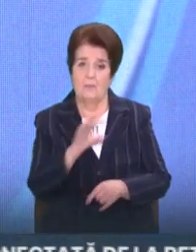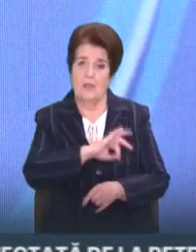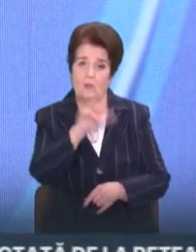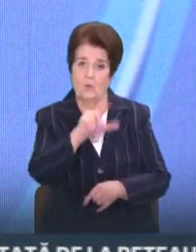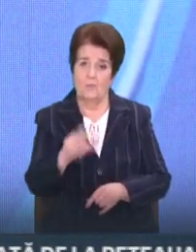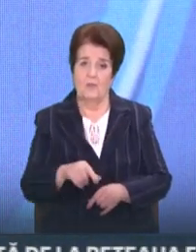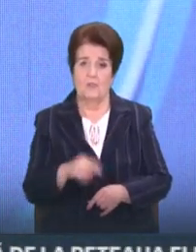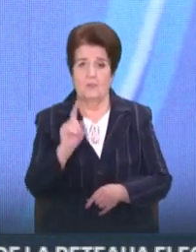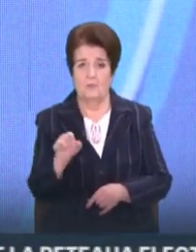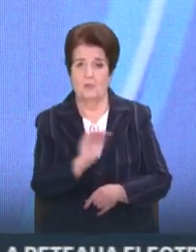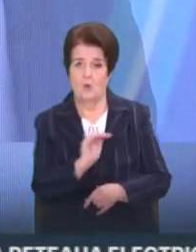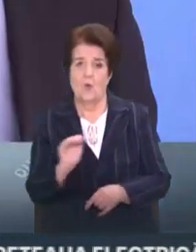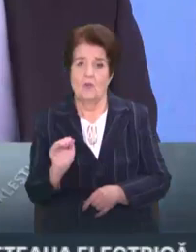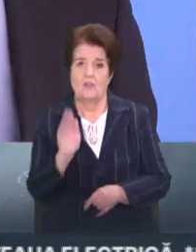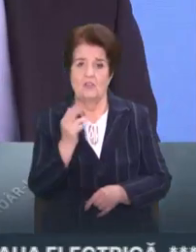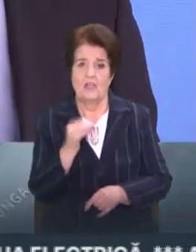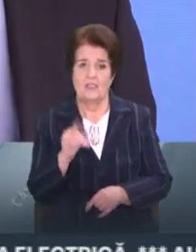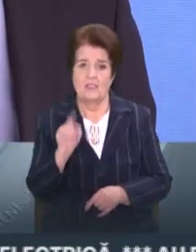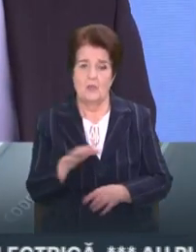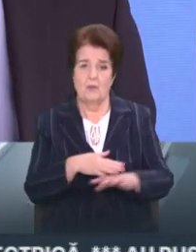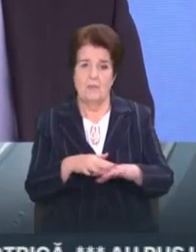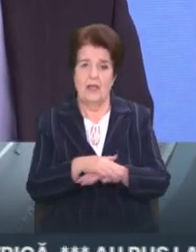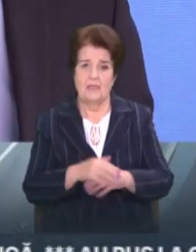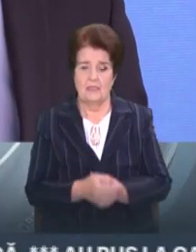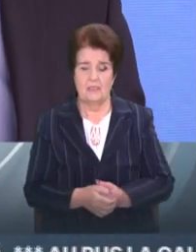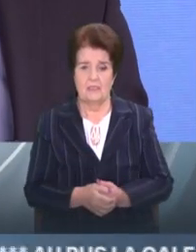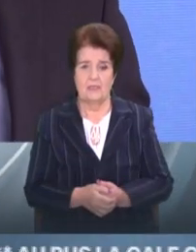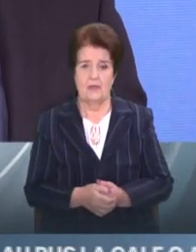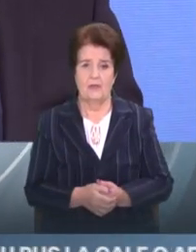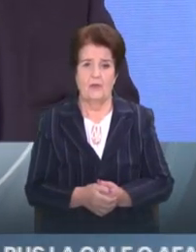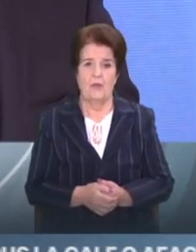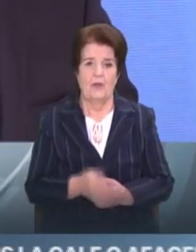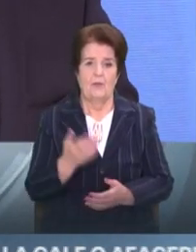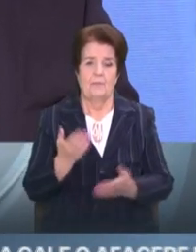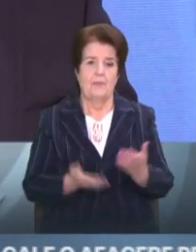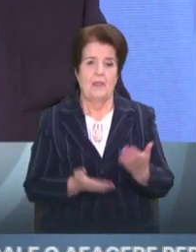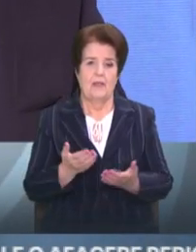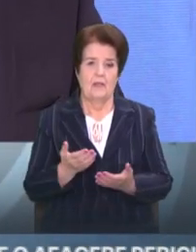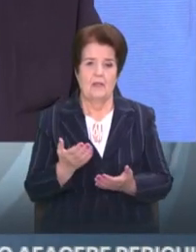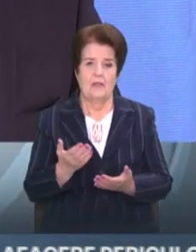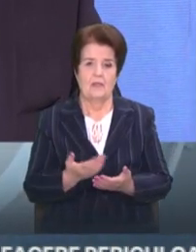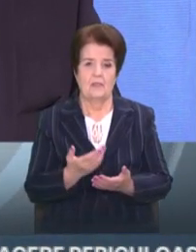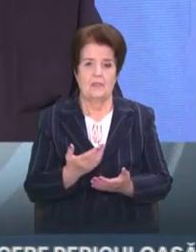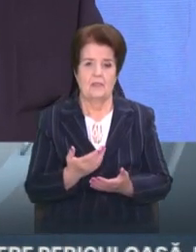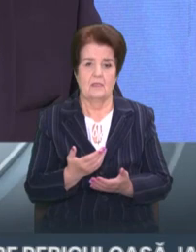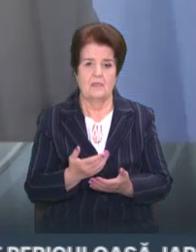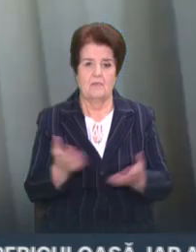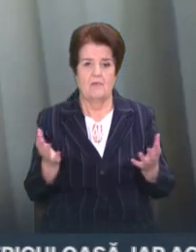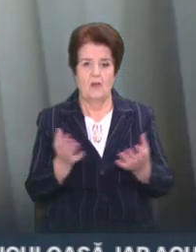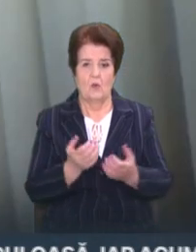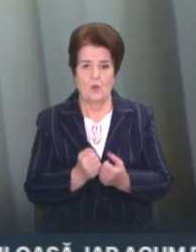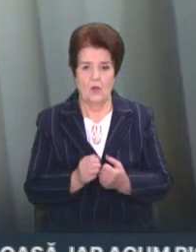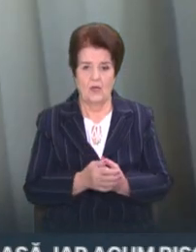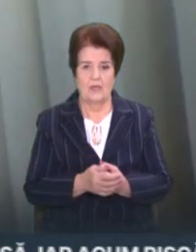peste ofertanții de pe piață? Da, este o situație care practic descrie sau vine ca